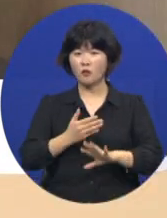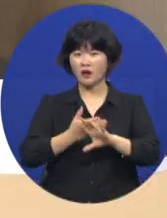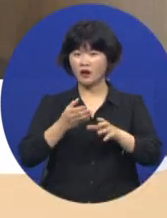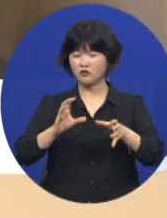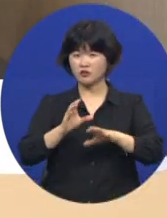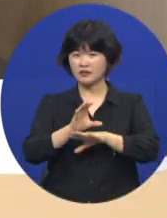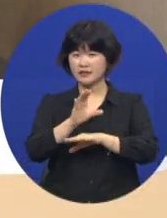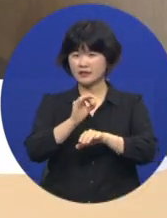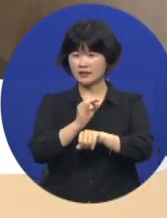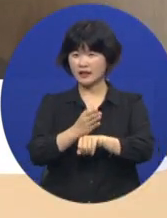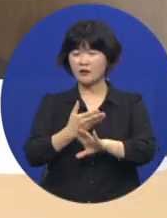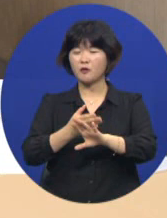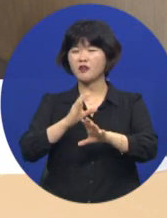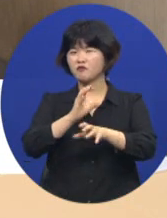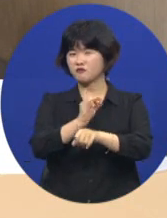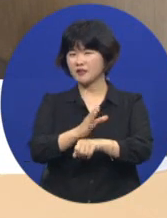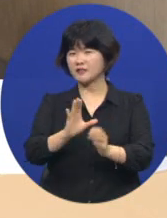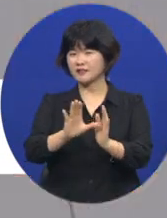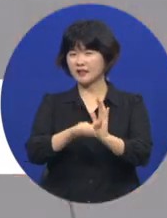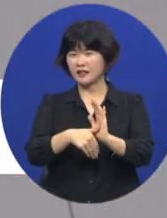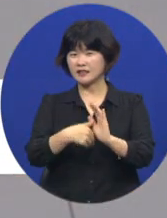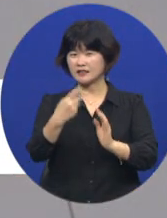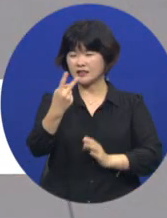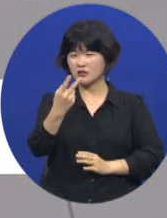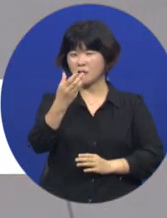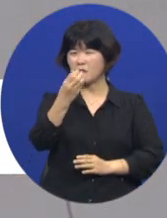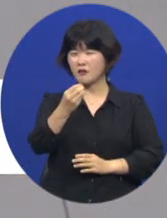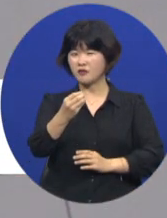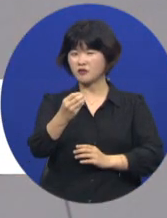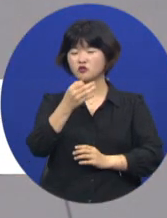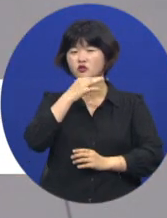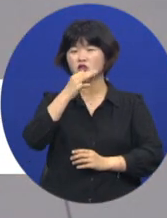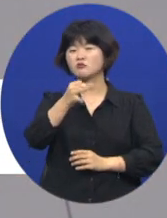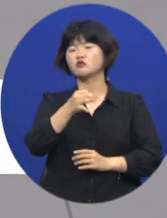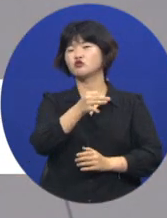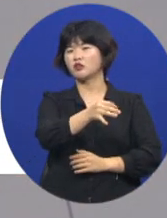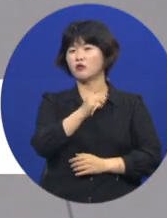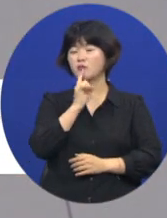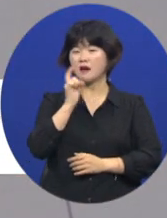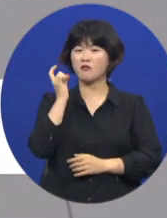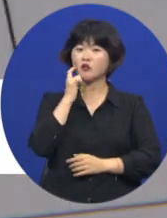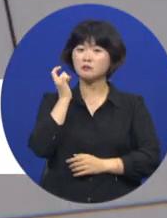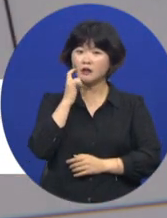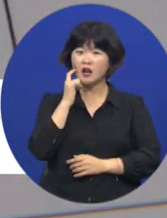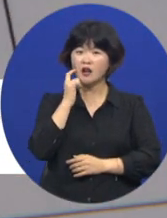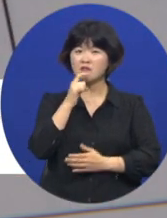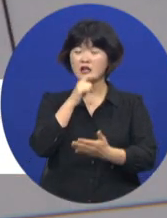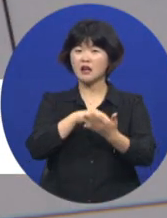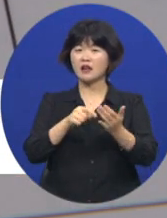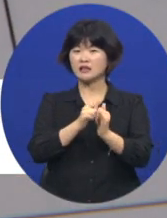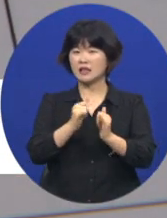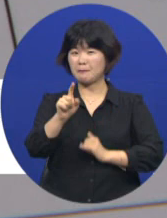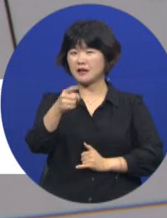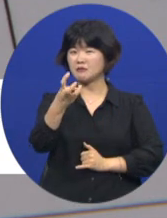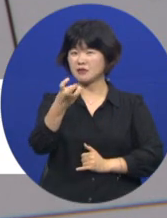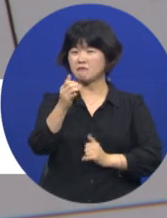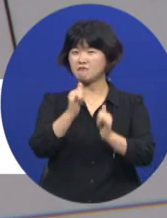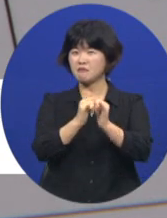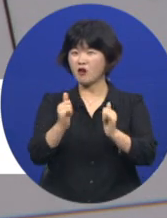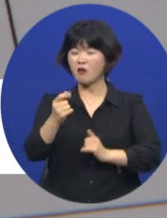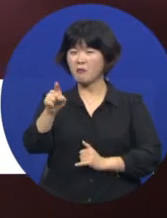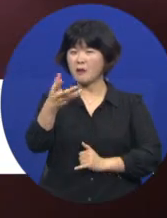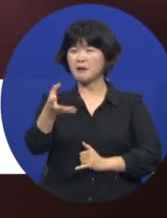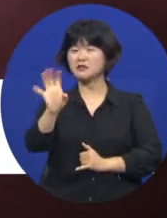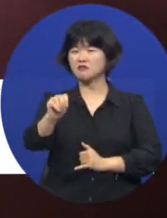외제차를 사면 해외로 수출해 대당 2천만 원의 수익을 챙겨주겠다고 속여 피해자 130여 명으로부터